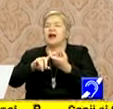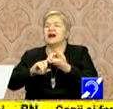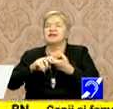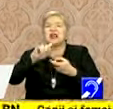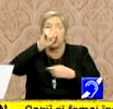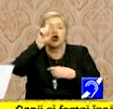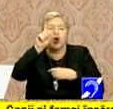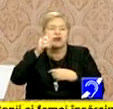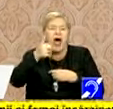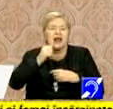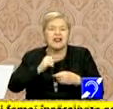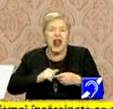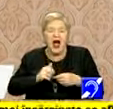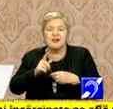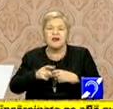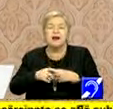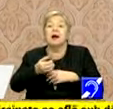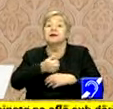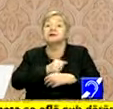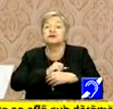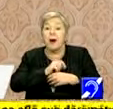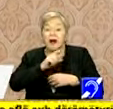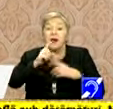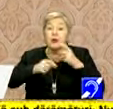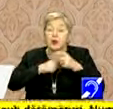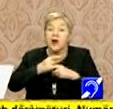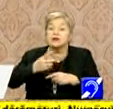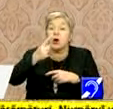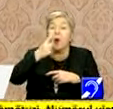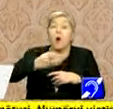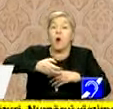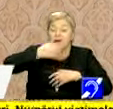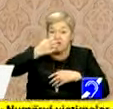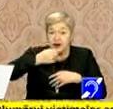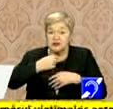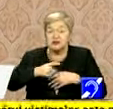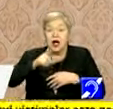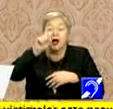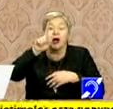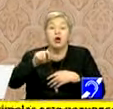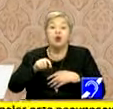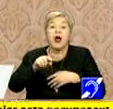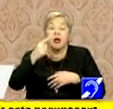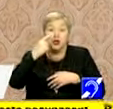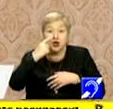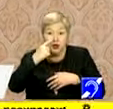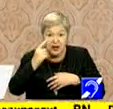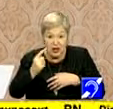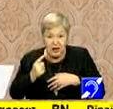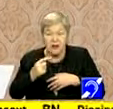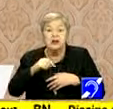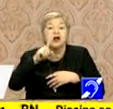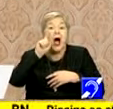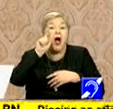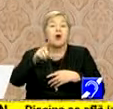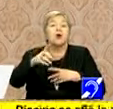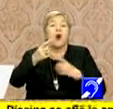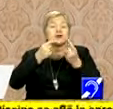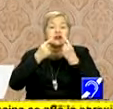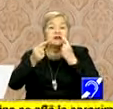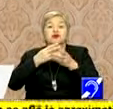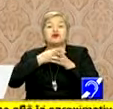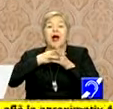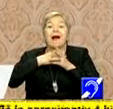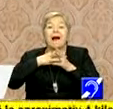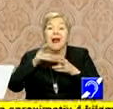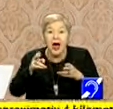Nord-Atlantică. La Madrid va avea loc un summit în luna iunie în acest sens și acolo vom defini foarte clar clar care va